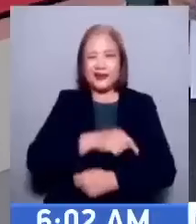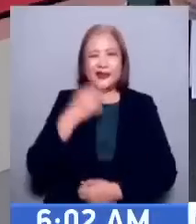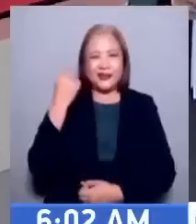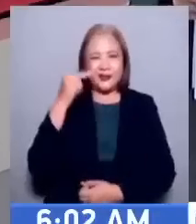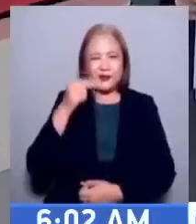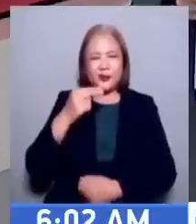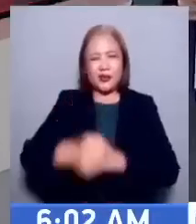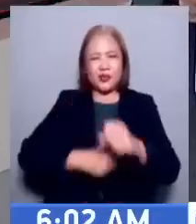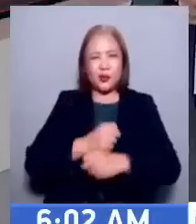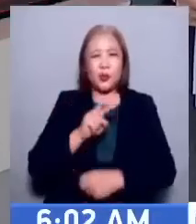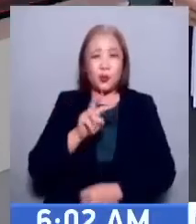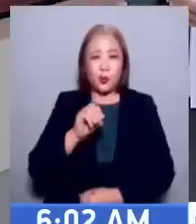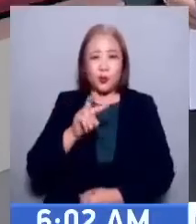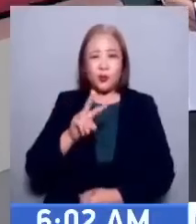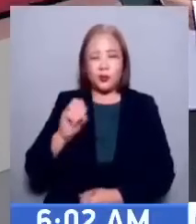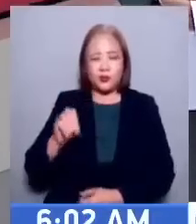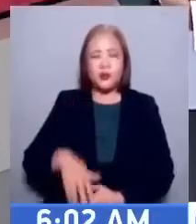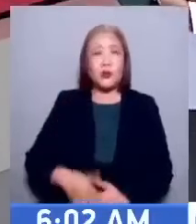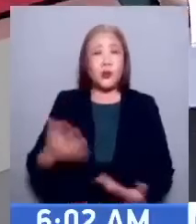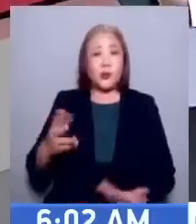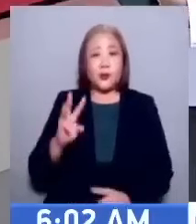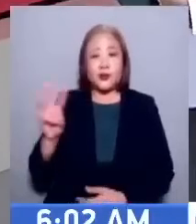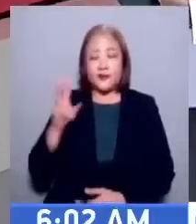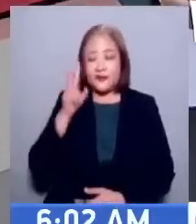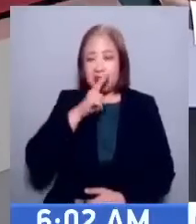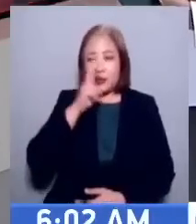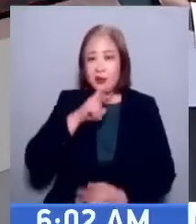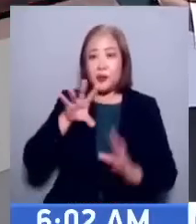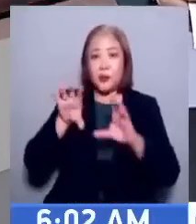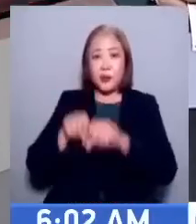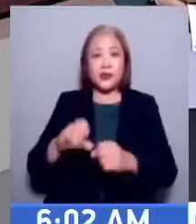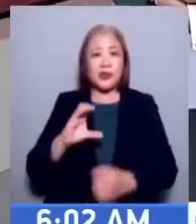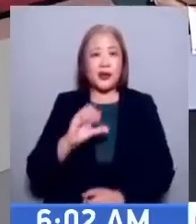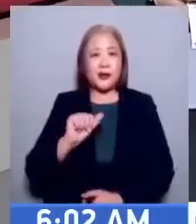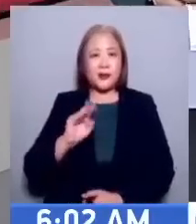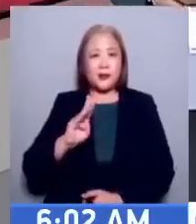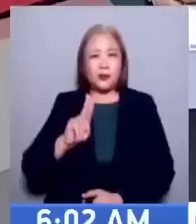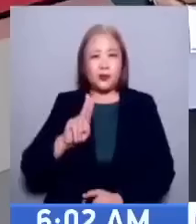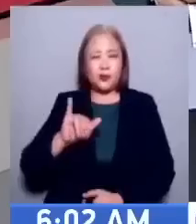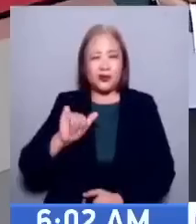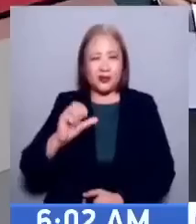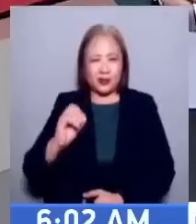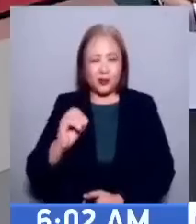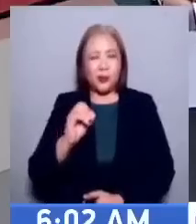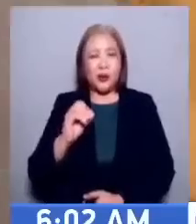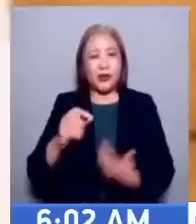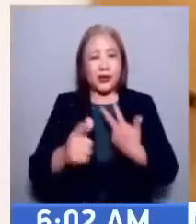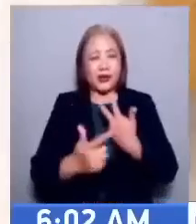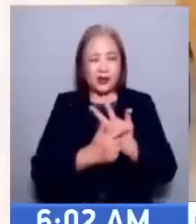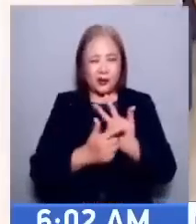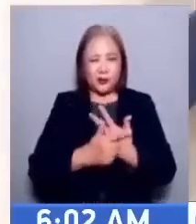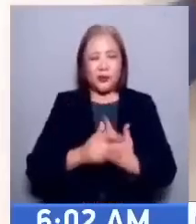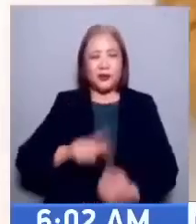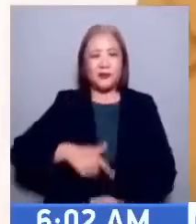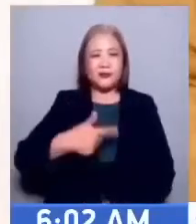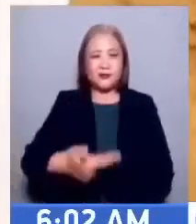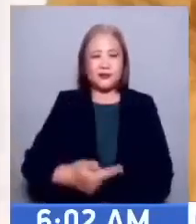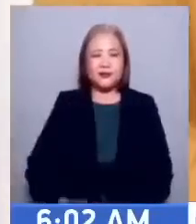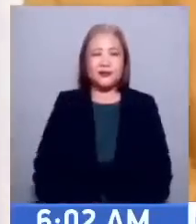wanted sa Western Visayas ay nahuli sa Cabuyao, Laguna. May unang balita si Jonathan Andal.